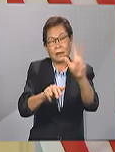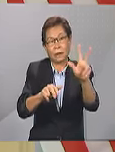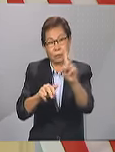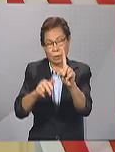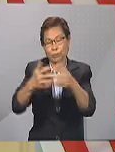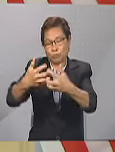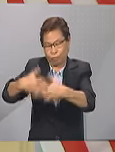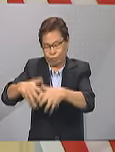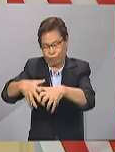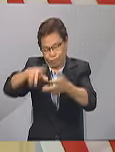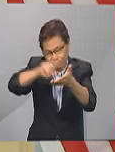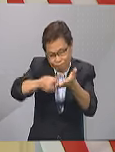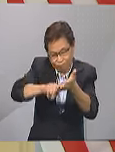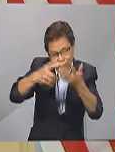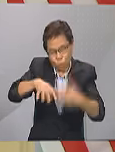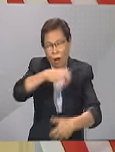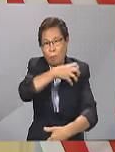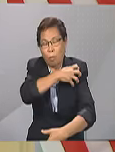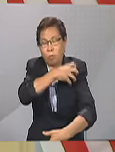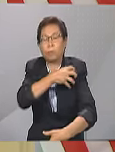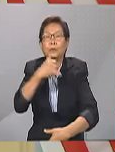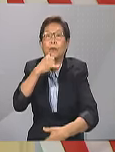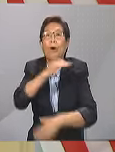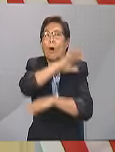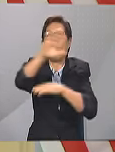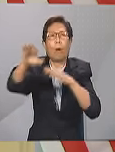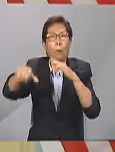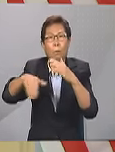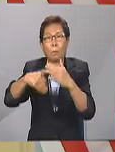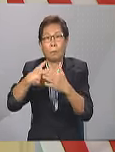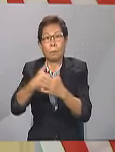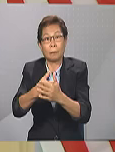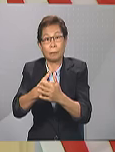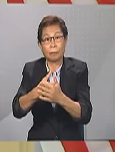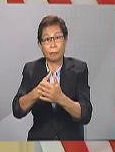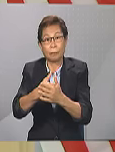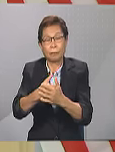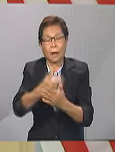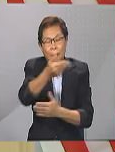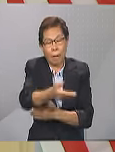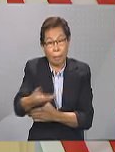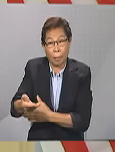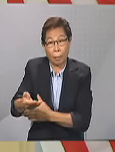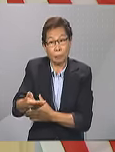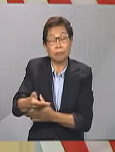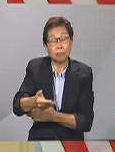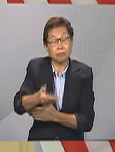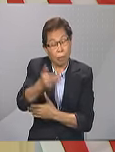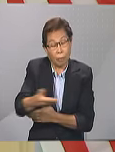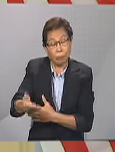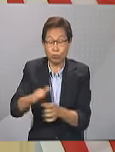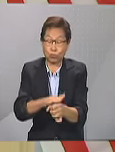penghilang secara keseluruhannya Hai bakalan barang keperluan mencukupi